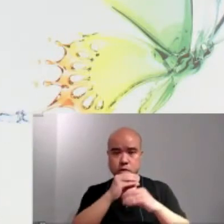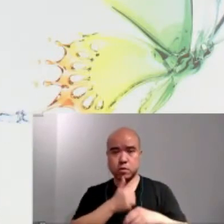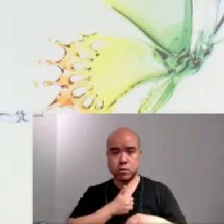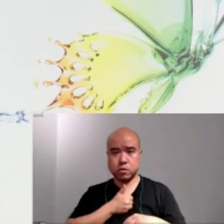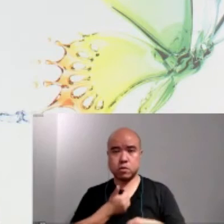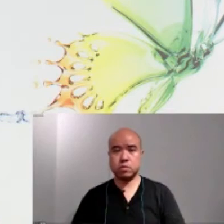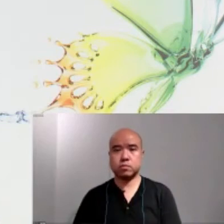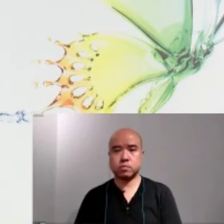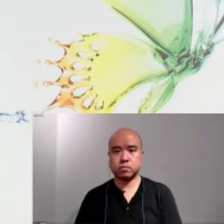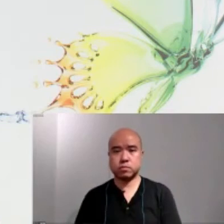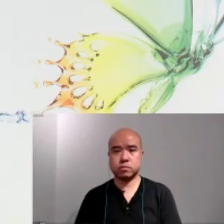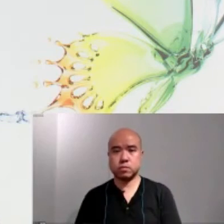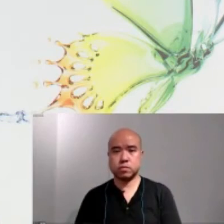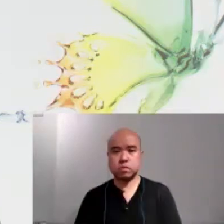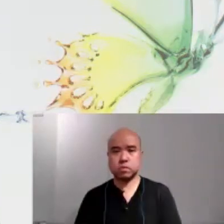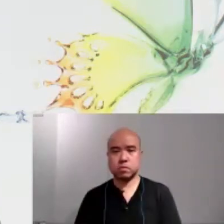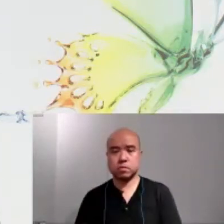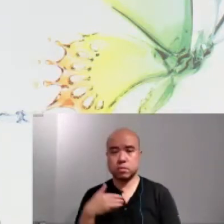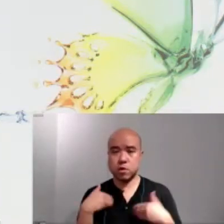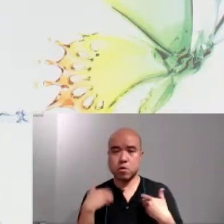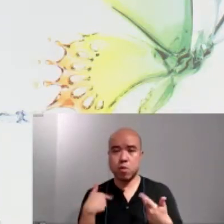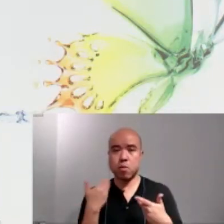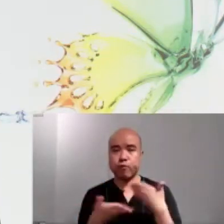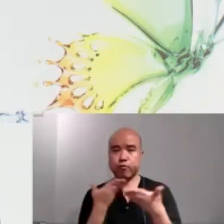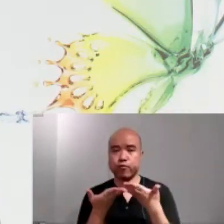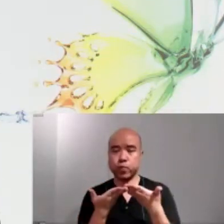以來這裡可以分享我們過去幾年的故事。